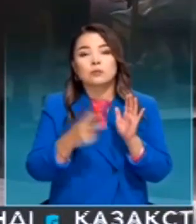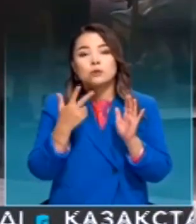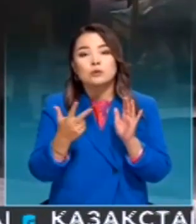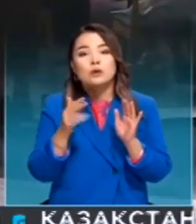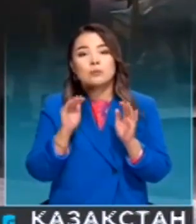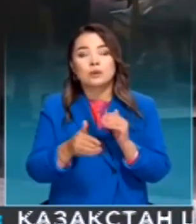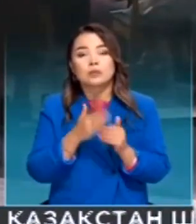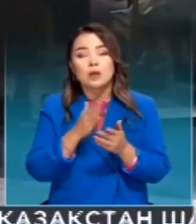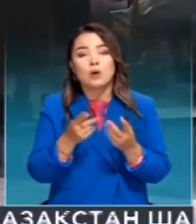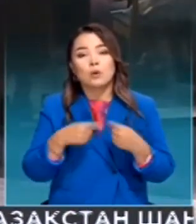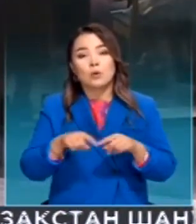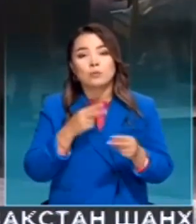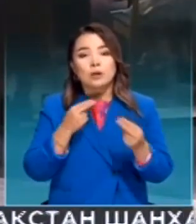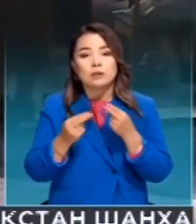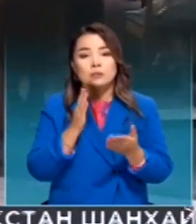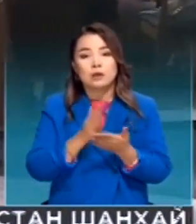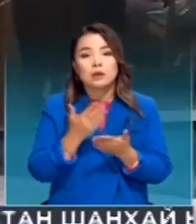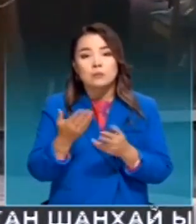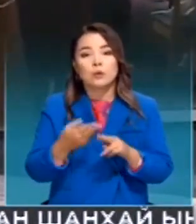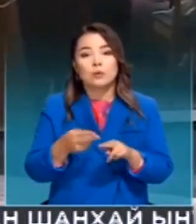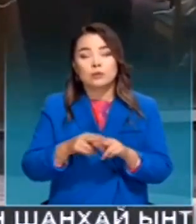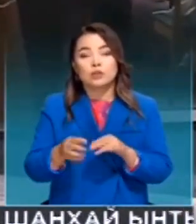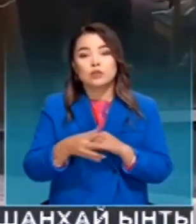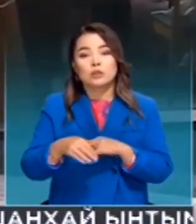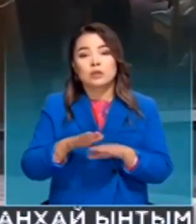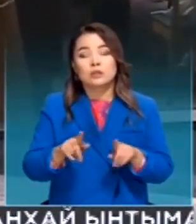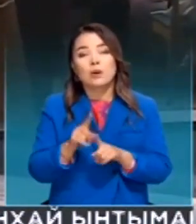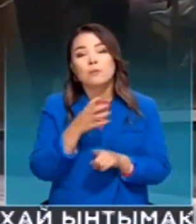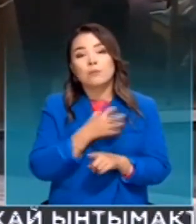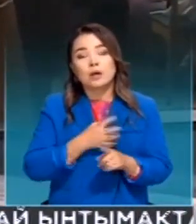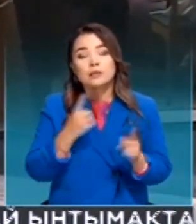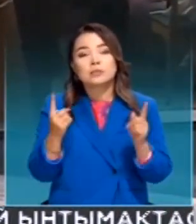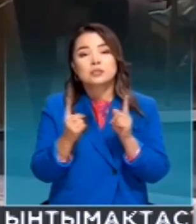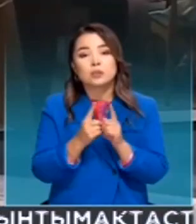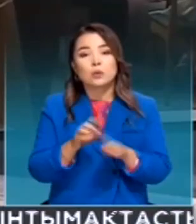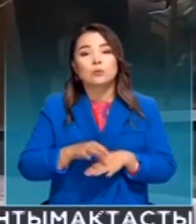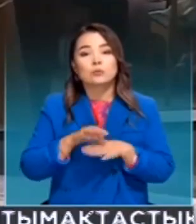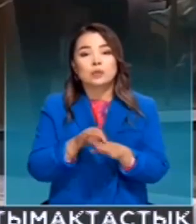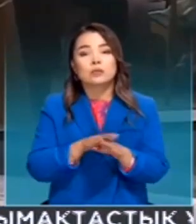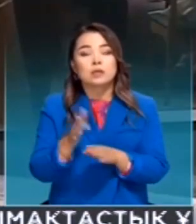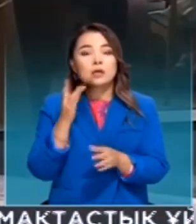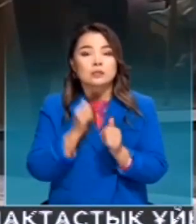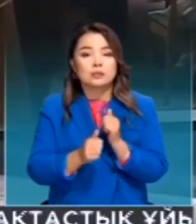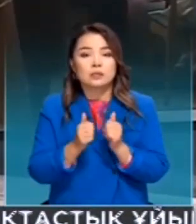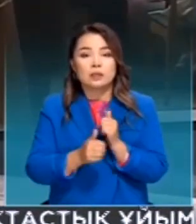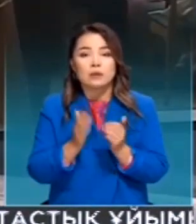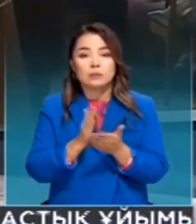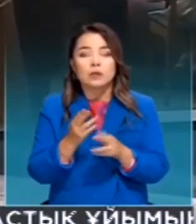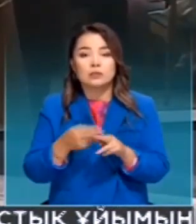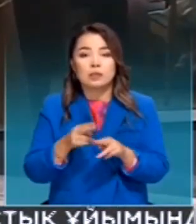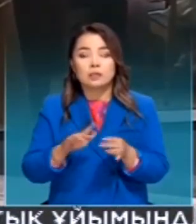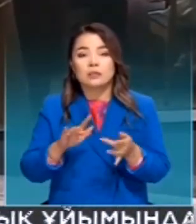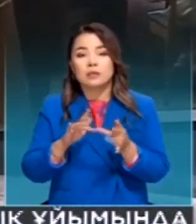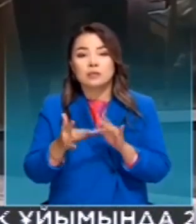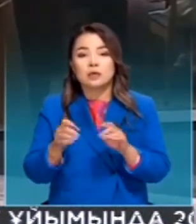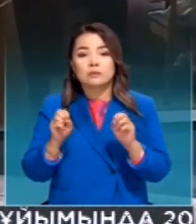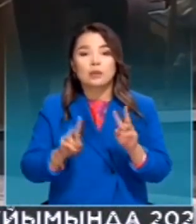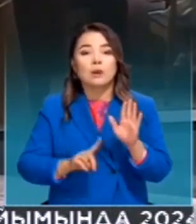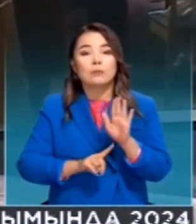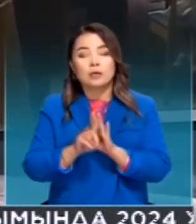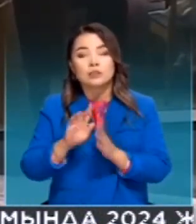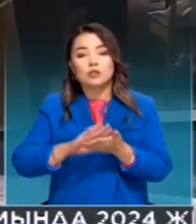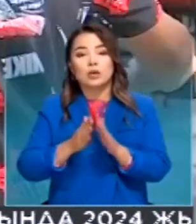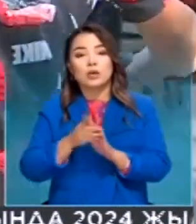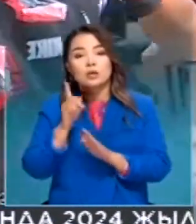аса қоғамдық тамақтану орны бар. Сондай ақ осындай жерлерде маңызды кездесулерді өткізуді жиіледі. Себебі бұл жерде интернеттен бастап барлық